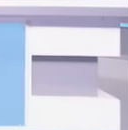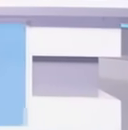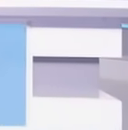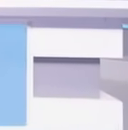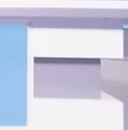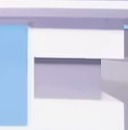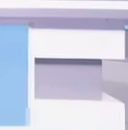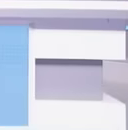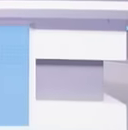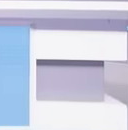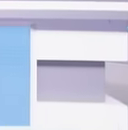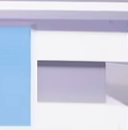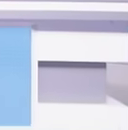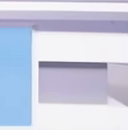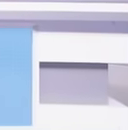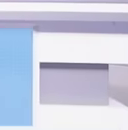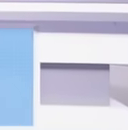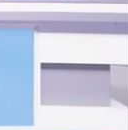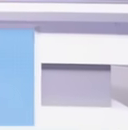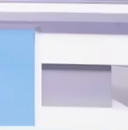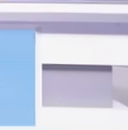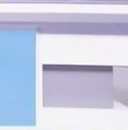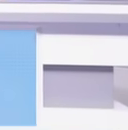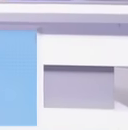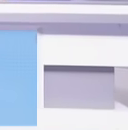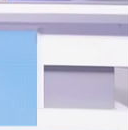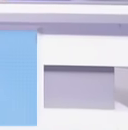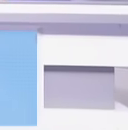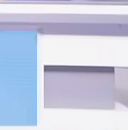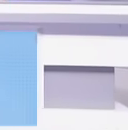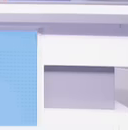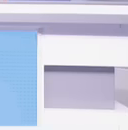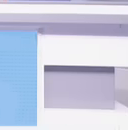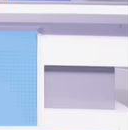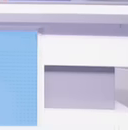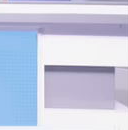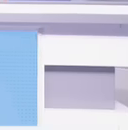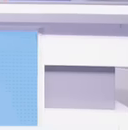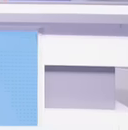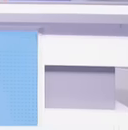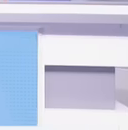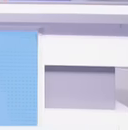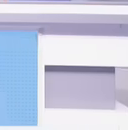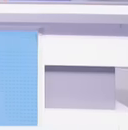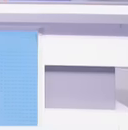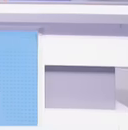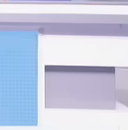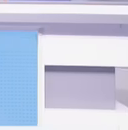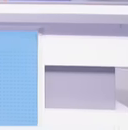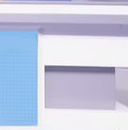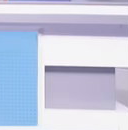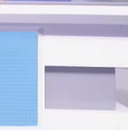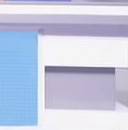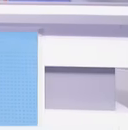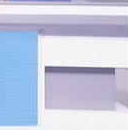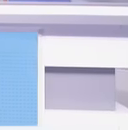на висотата на историческия си дълг. Доказват, че заслужават свободата си и че общият идеал може да ги превърне в непобедима